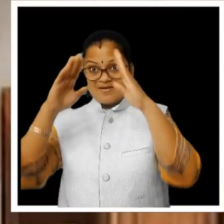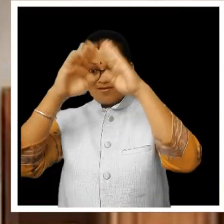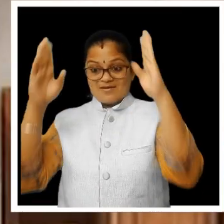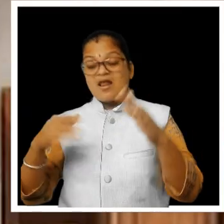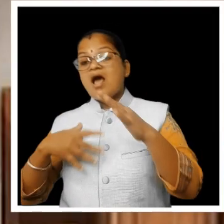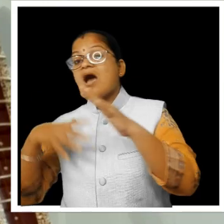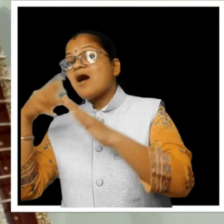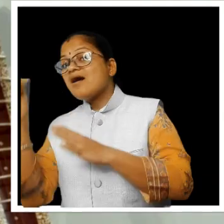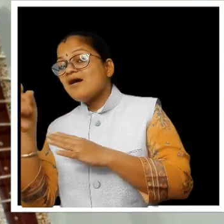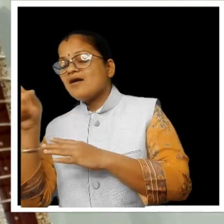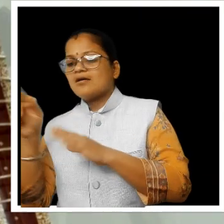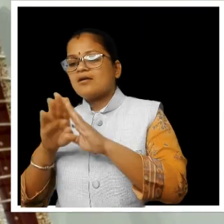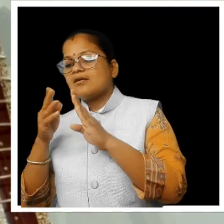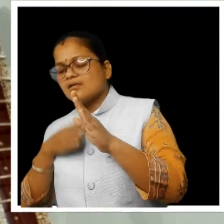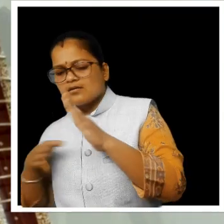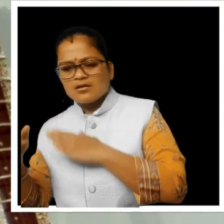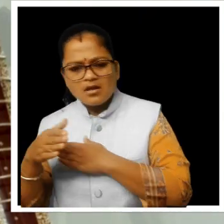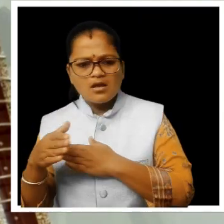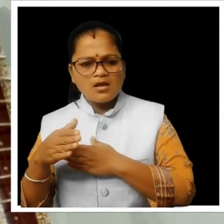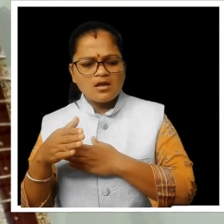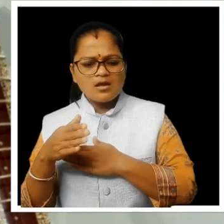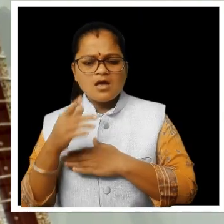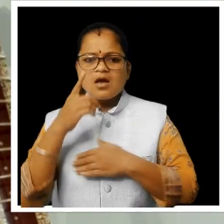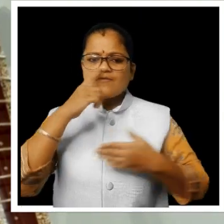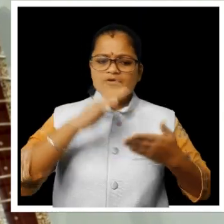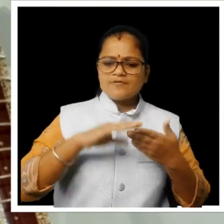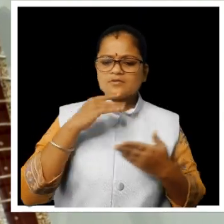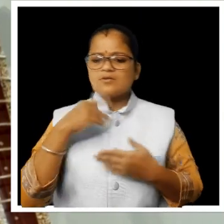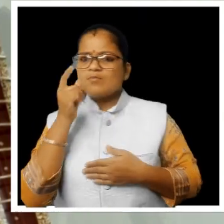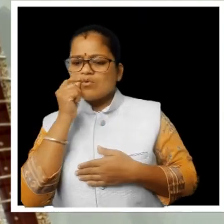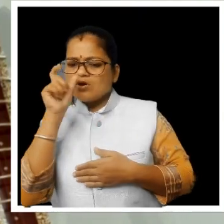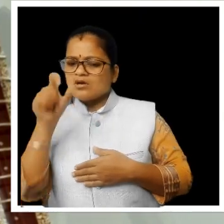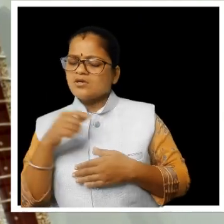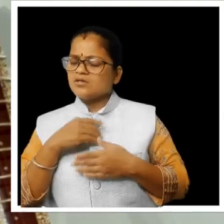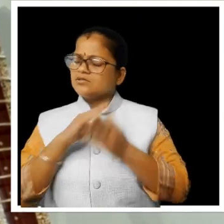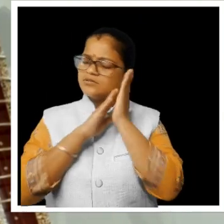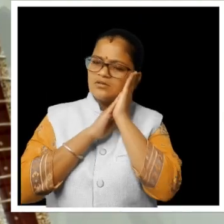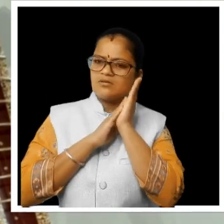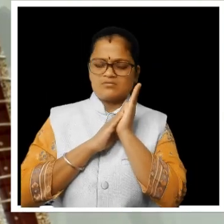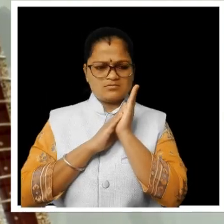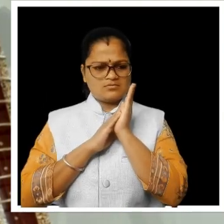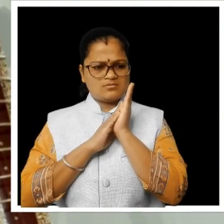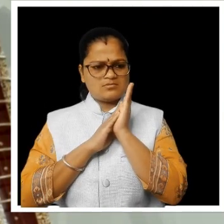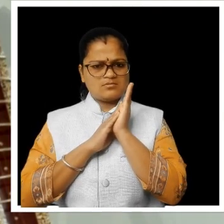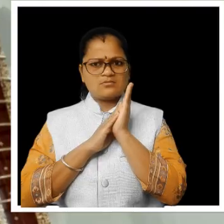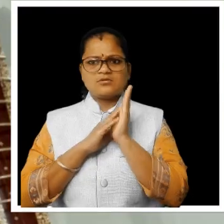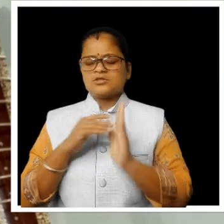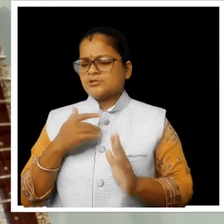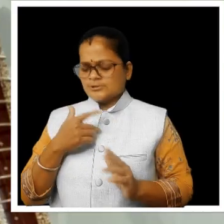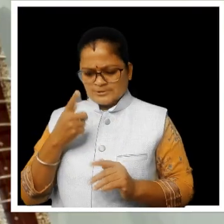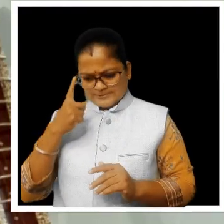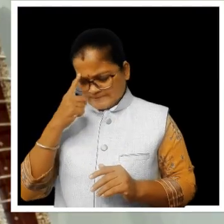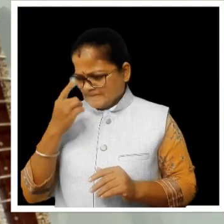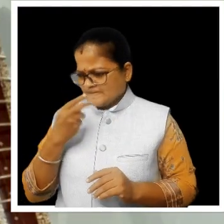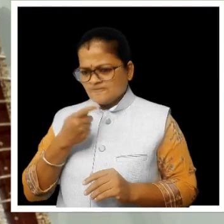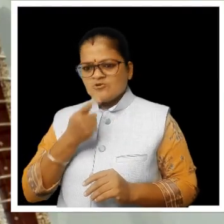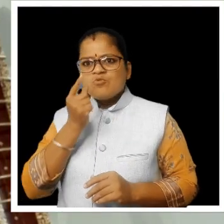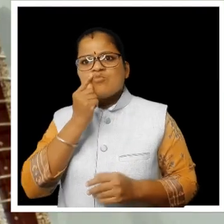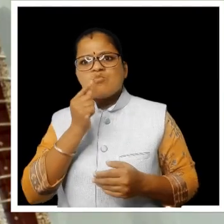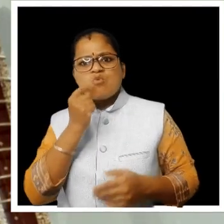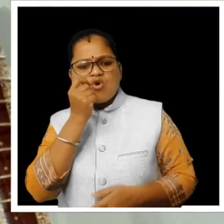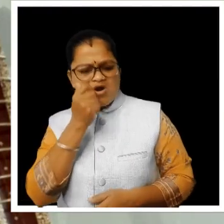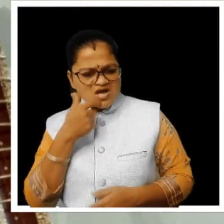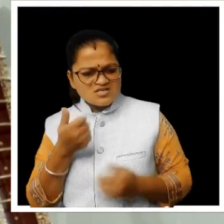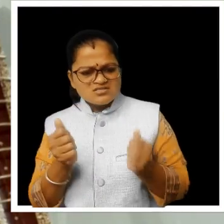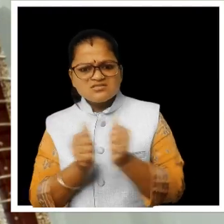ಹೆಂಡತಿ ಕೊಠಡಿ ಒಳಗಡೆ ಹೋಗ್ತಾನೆ. ಅಲ್ಲಿ ನೋಡ್ತಾನೆ, ಹೆಂಡತಿ ಪಕ್ಕ ಒಬ್ಬ ಹುಡುಗ ಮಲಗಿದ್ದಾನೆ. ಇವನಿಗೆ ಸಖತ್ ಕೋಪ ಬಂದ್ಬಿಡುತ್ತೆ. ಹೊರಗಡೆಯಿಂದ ಯಾವ್ದಾರ ಒಂದು